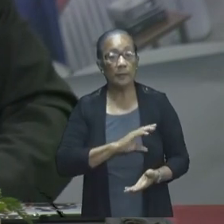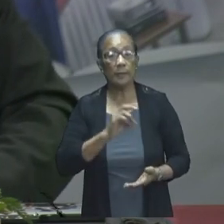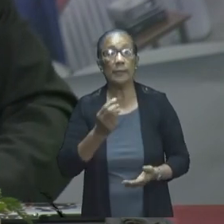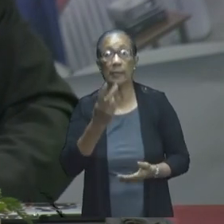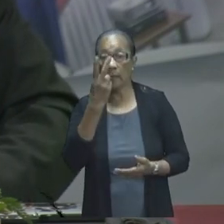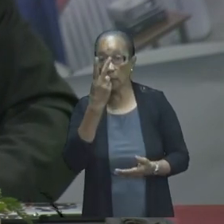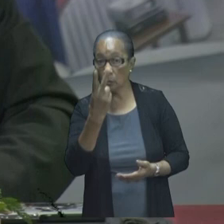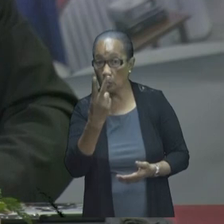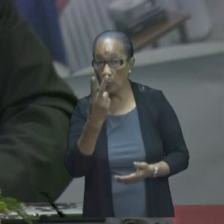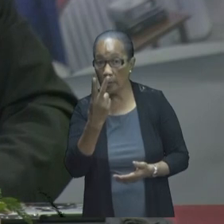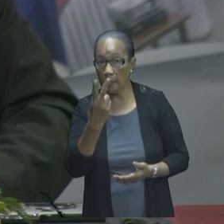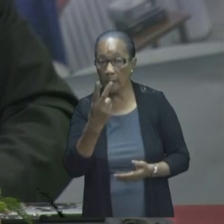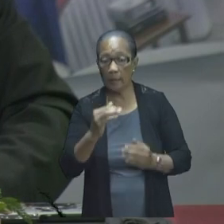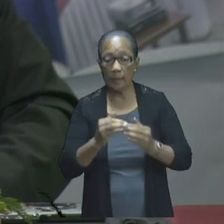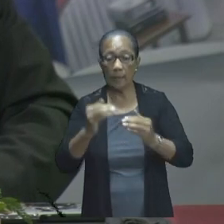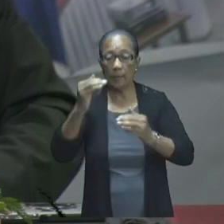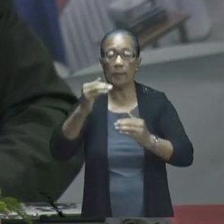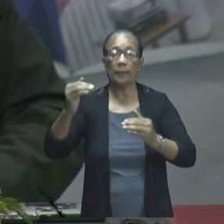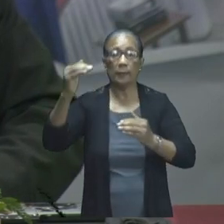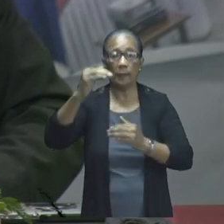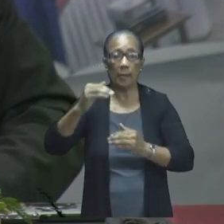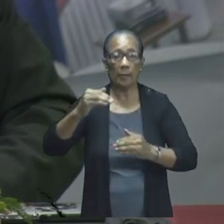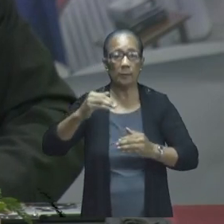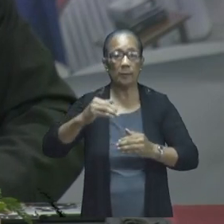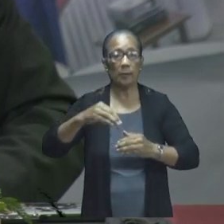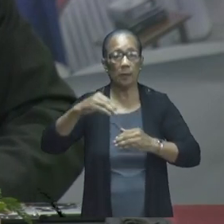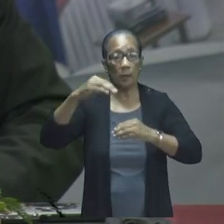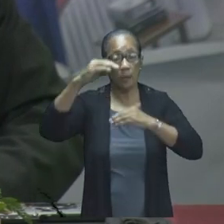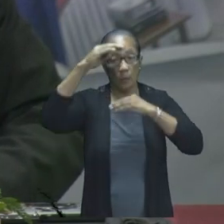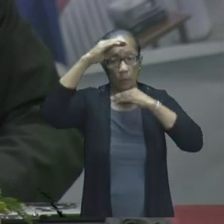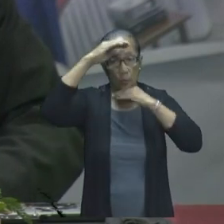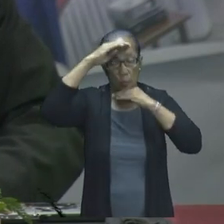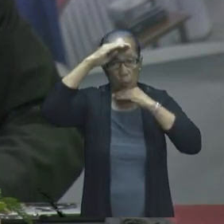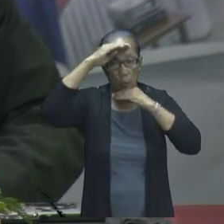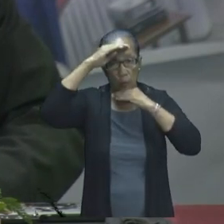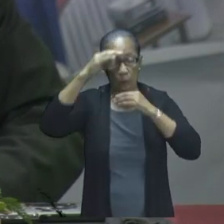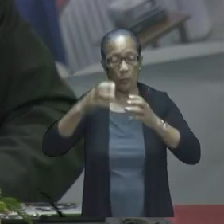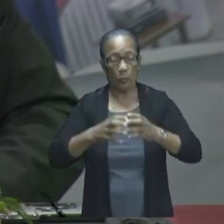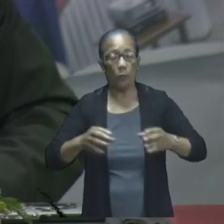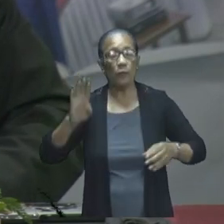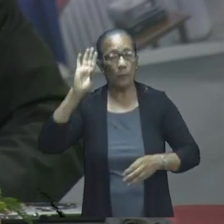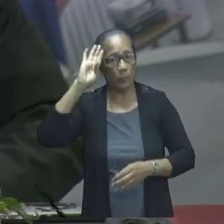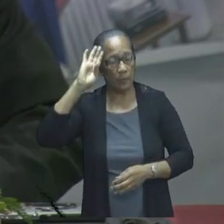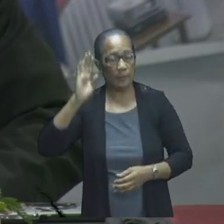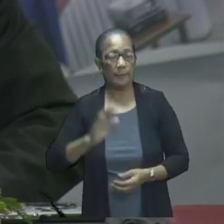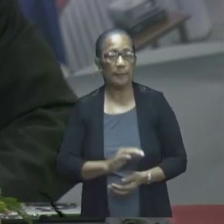en dat ze gaan we afronden ook binnen onze regeren door mijn